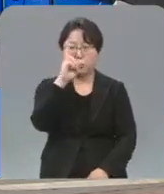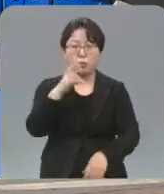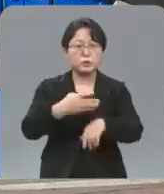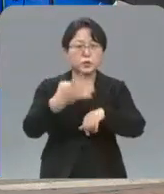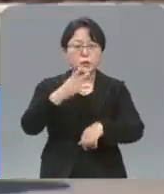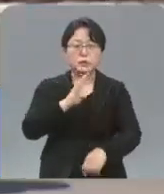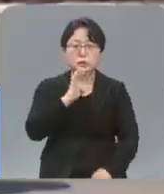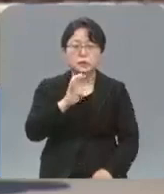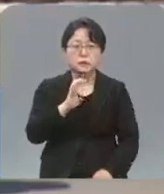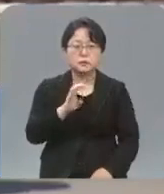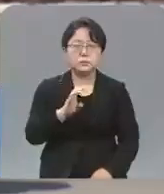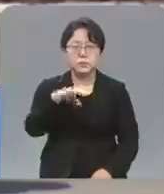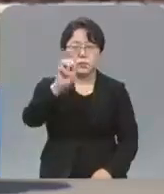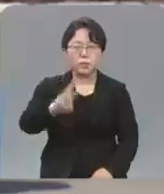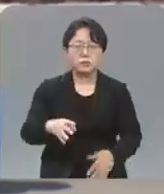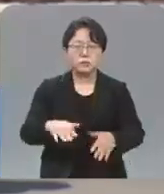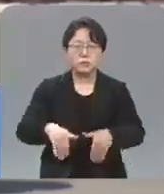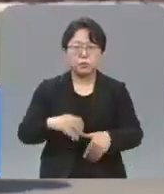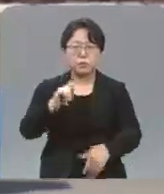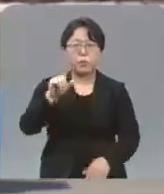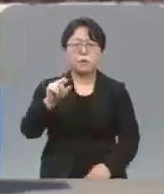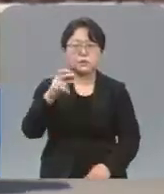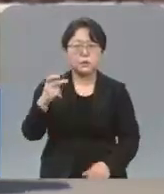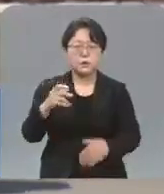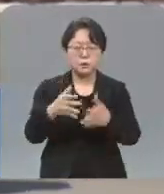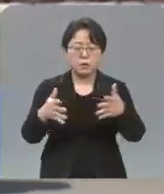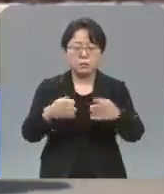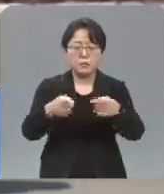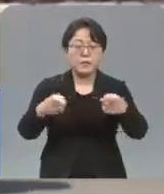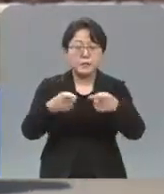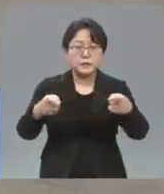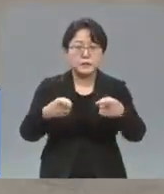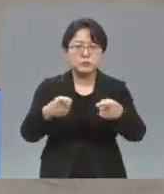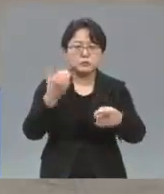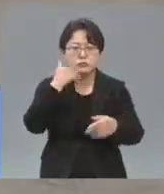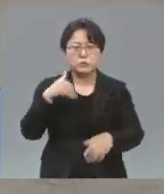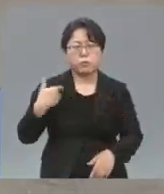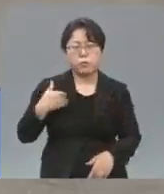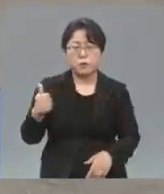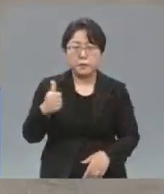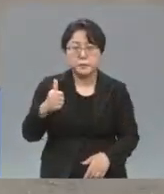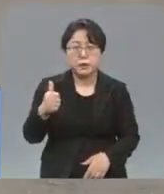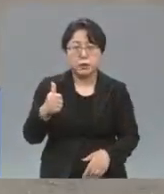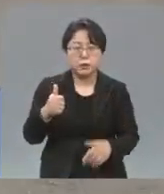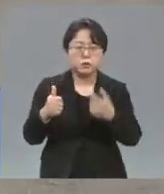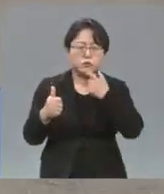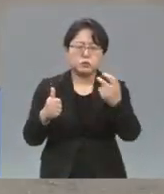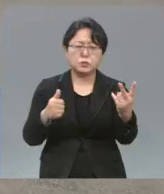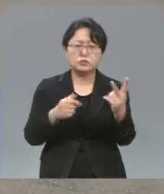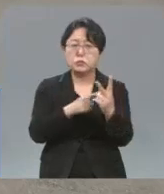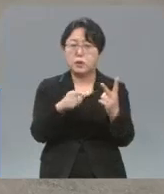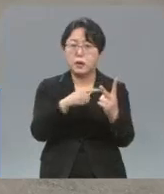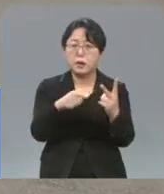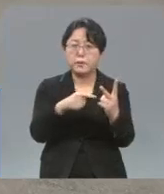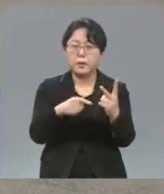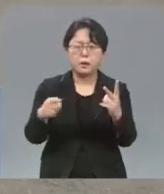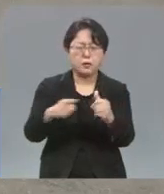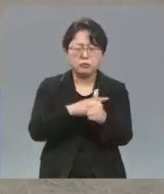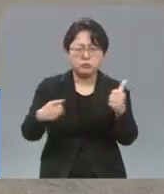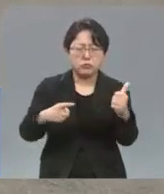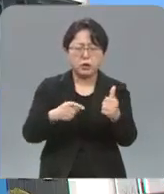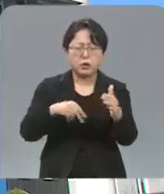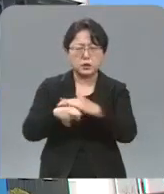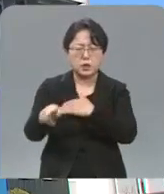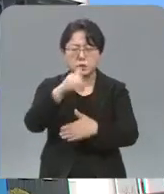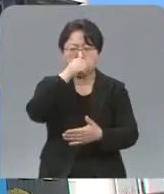4시 40분쯤 광주시 남구 월산동의 한 건물 1층에서 신원을 알 수 없는 남성이 60살 A씨 등 두 명에게 흉기를